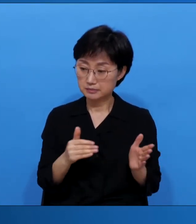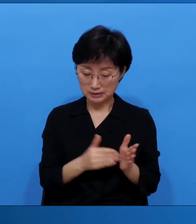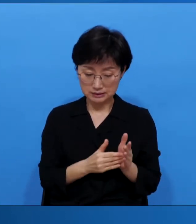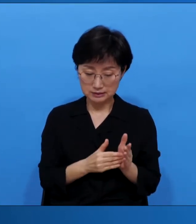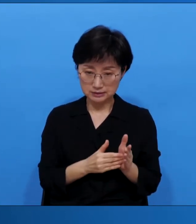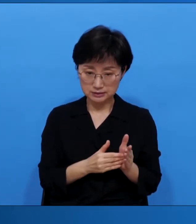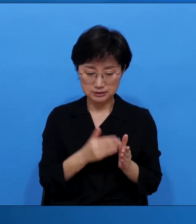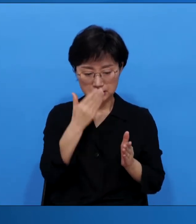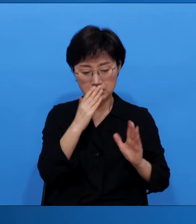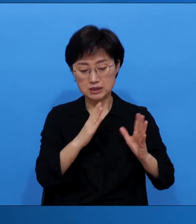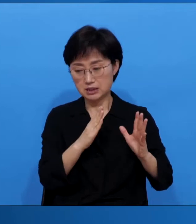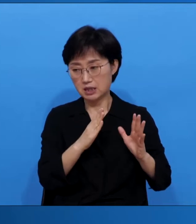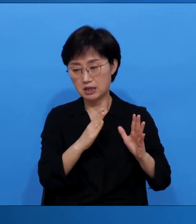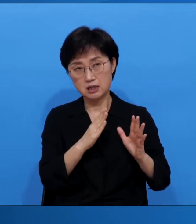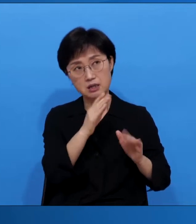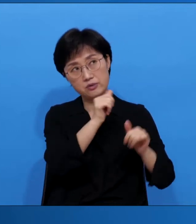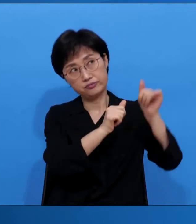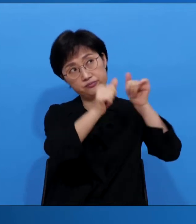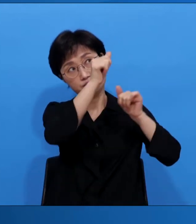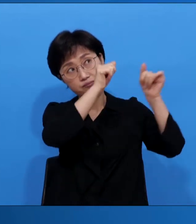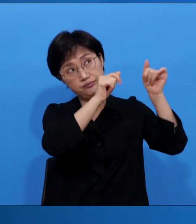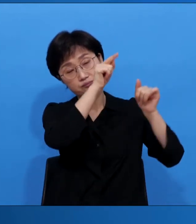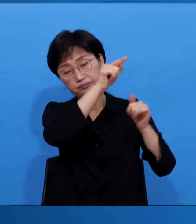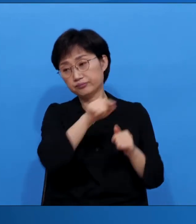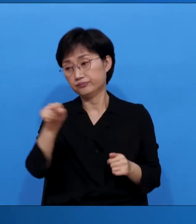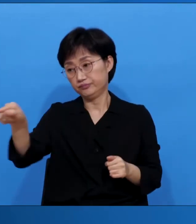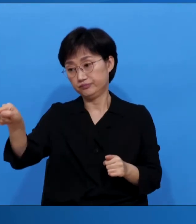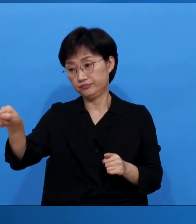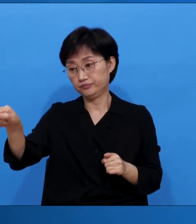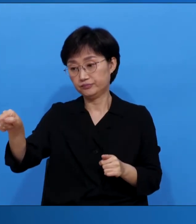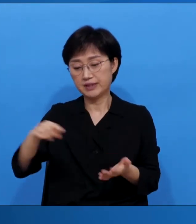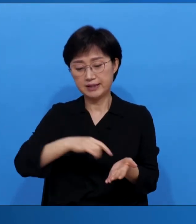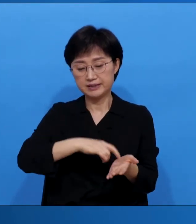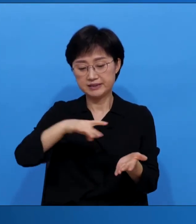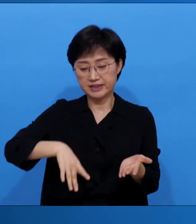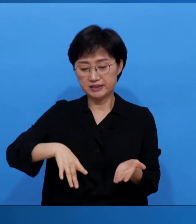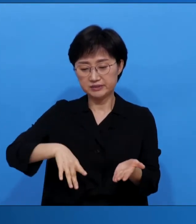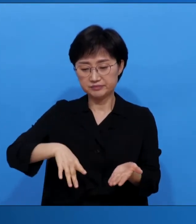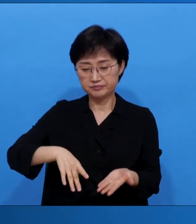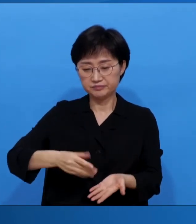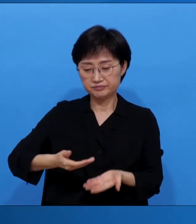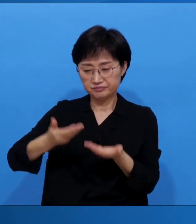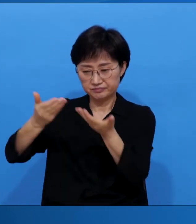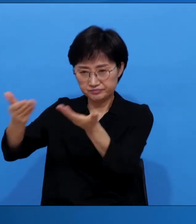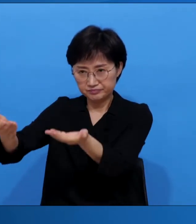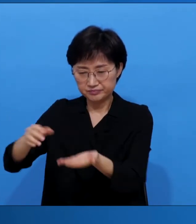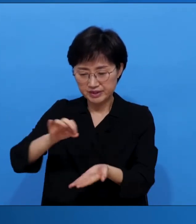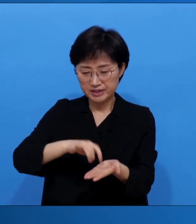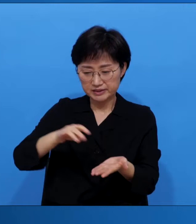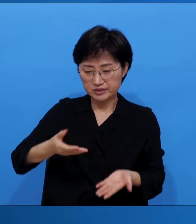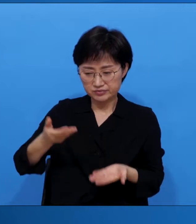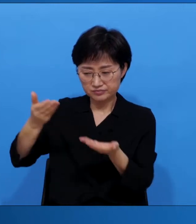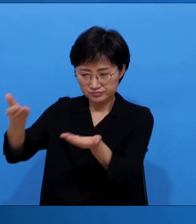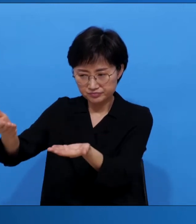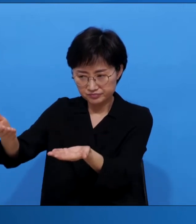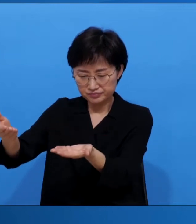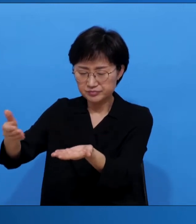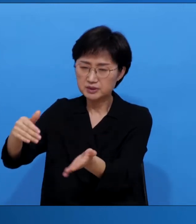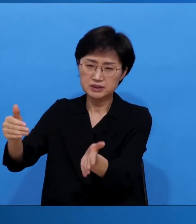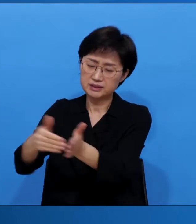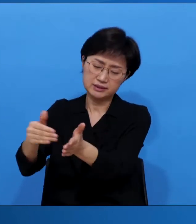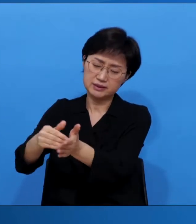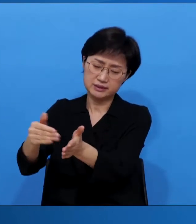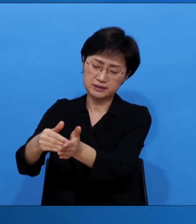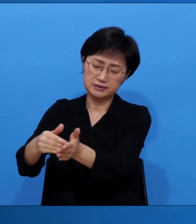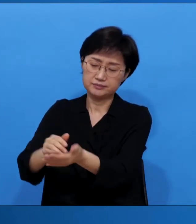지금까지는 우리 아버지는 당신 나라에 세금을 바치는데 나는 새로 왕이 됐는데 오늘부터